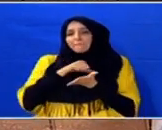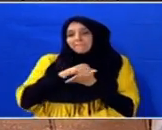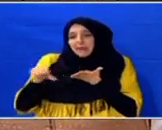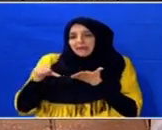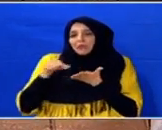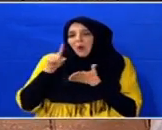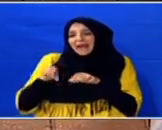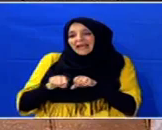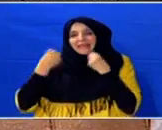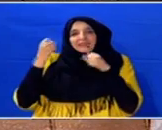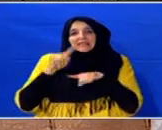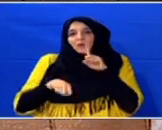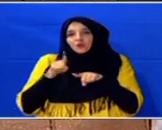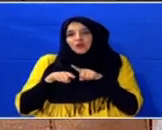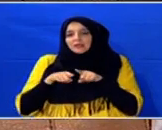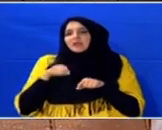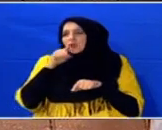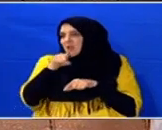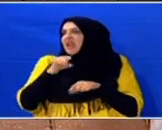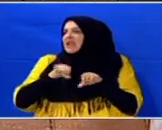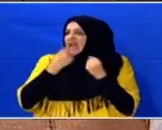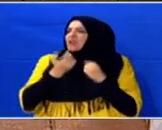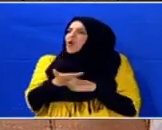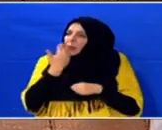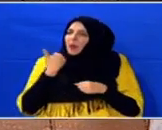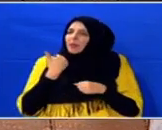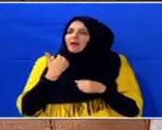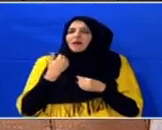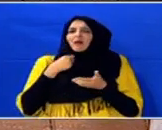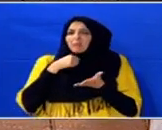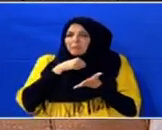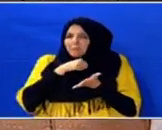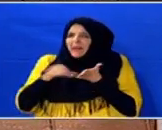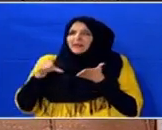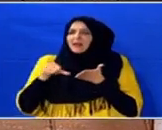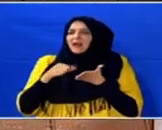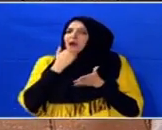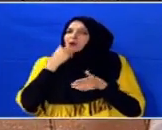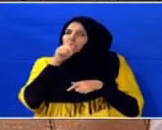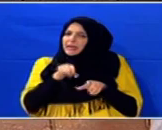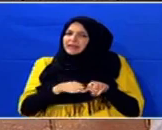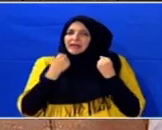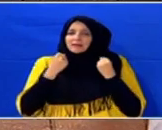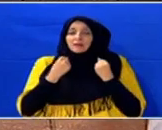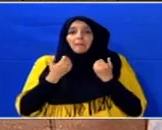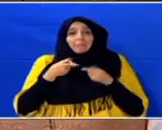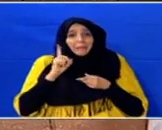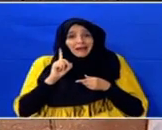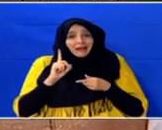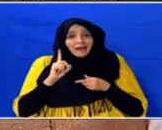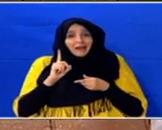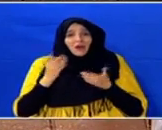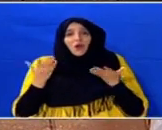أن تدعي هذا الأمر هذا التعويض، لأن التعويض متى